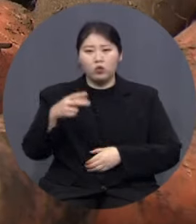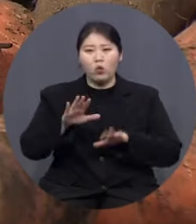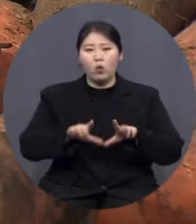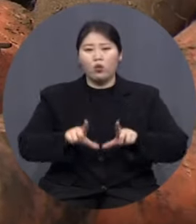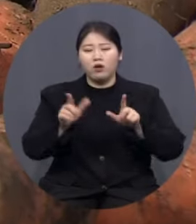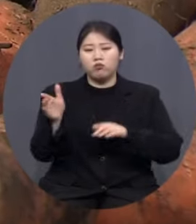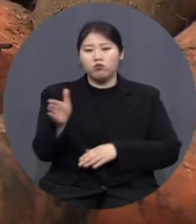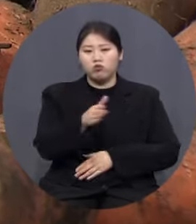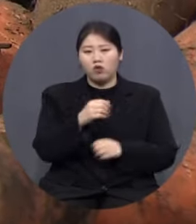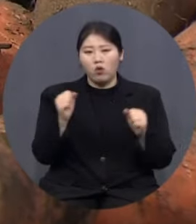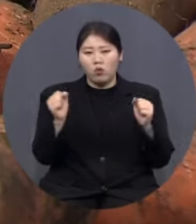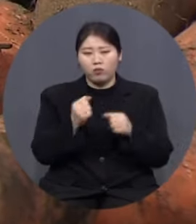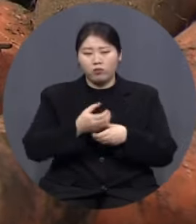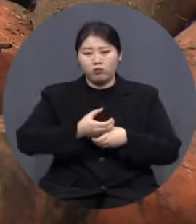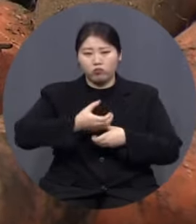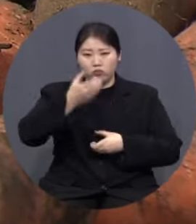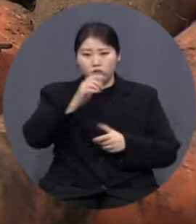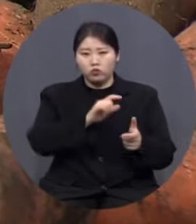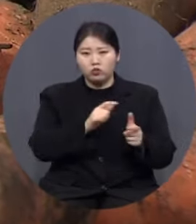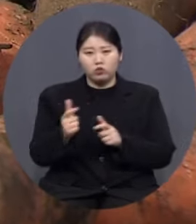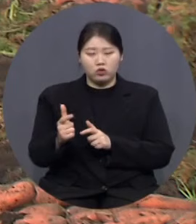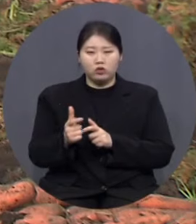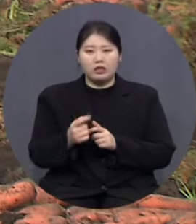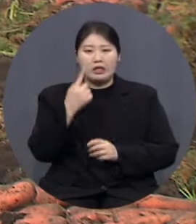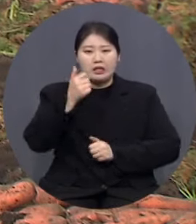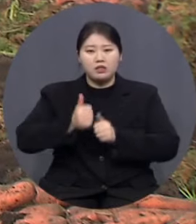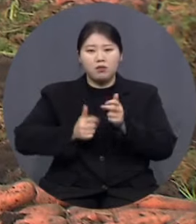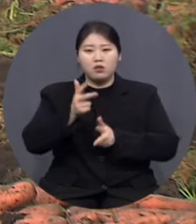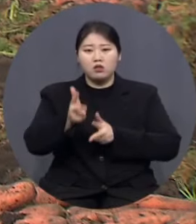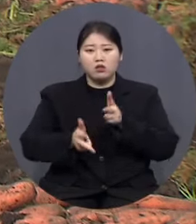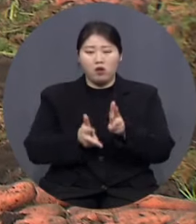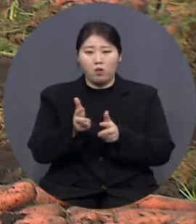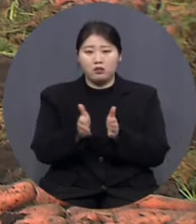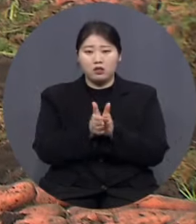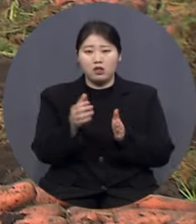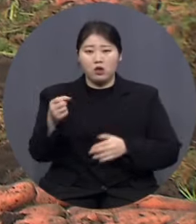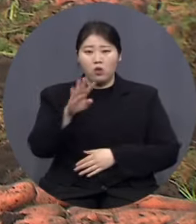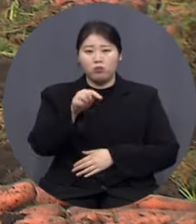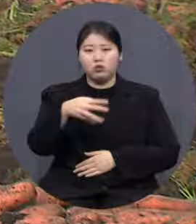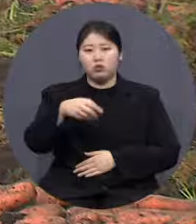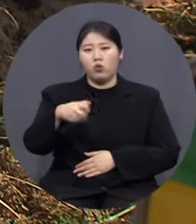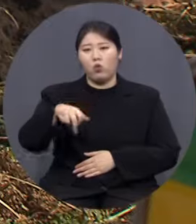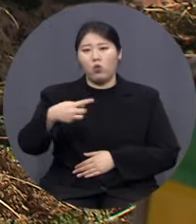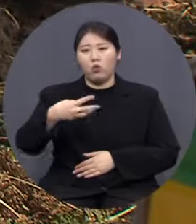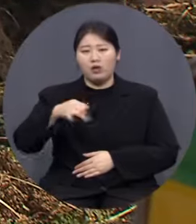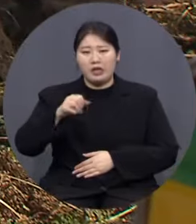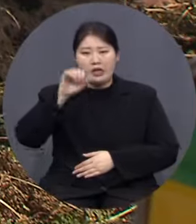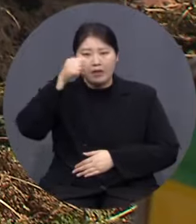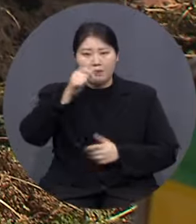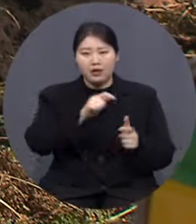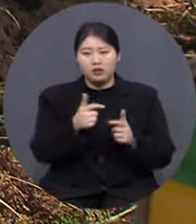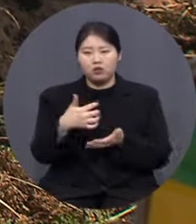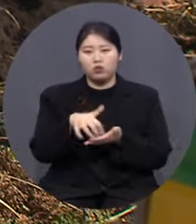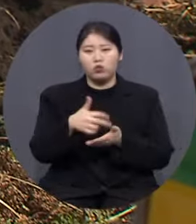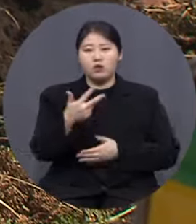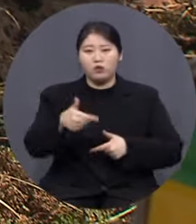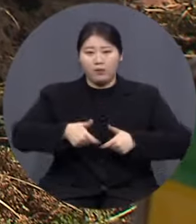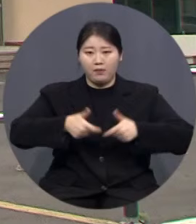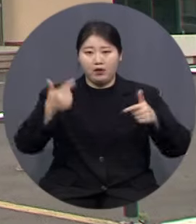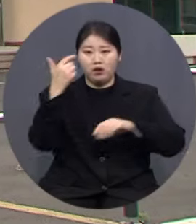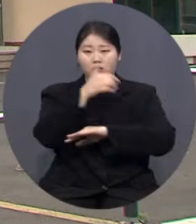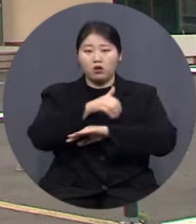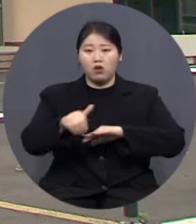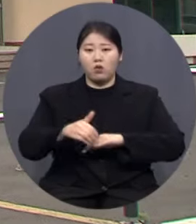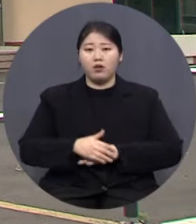월동무 양배추를 수급안정 추진의 범 사업으로 하고 브로콜리와 양파 마늘 등 일곱개 품목으로 확대합니다